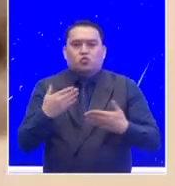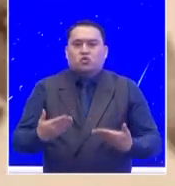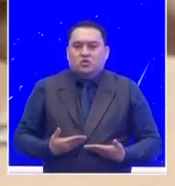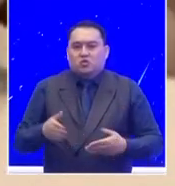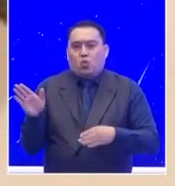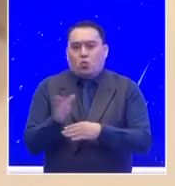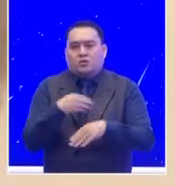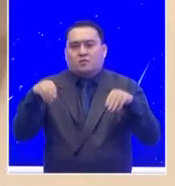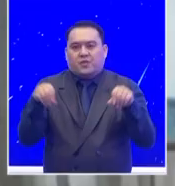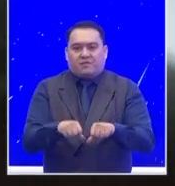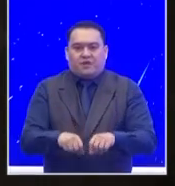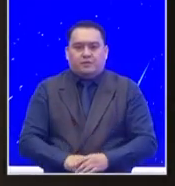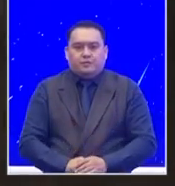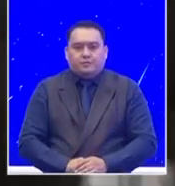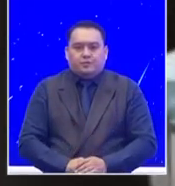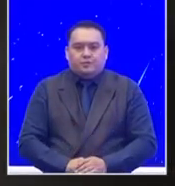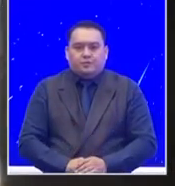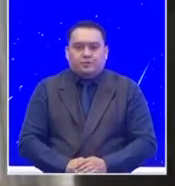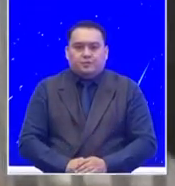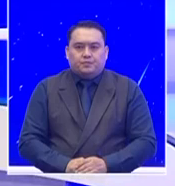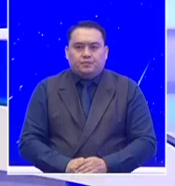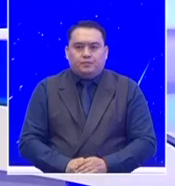лишении его водительских прав.